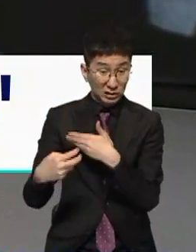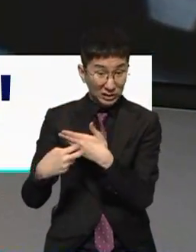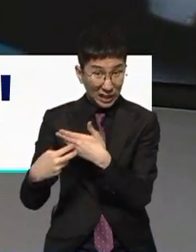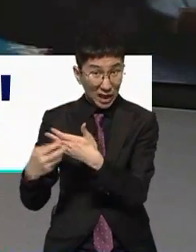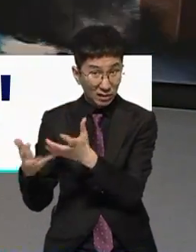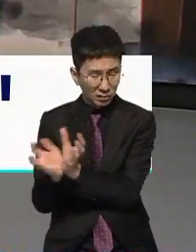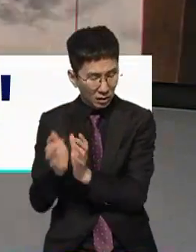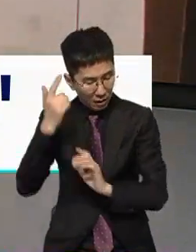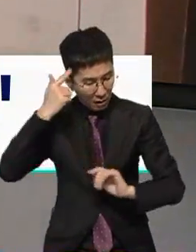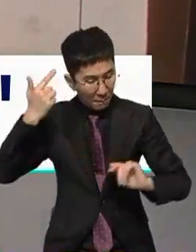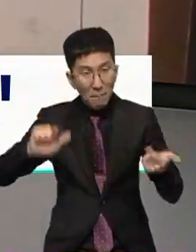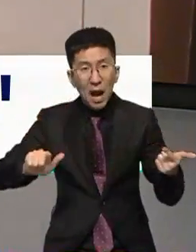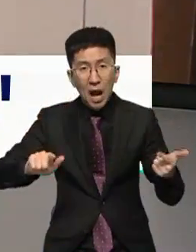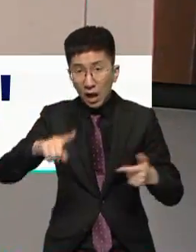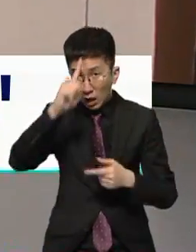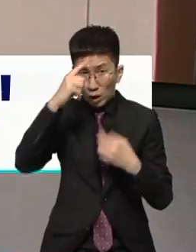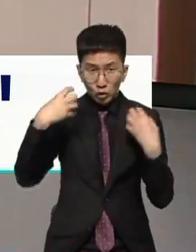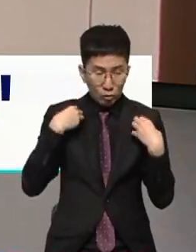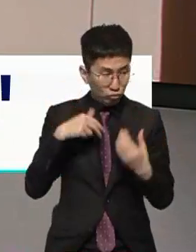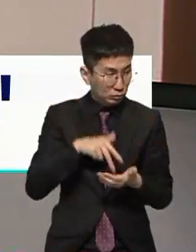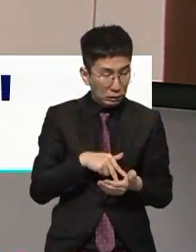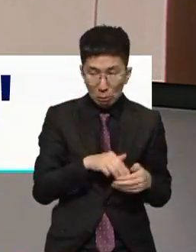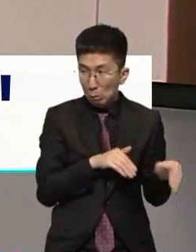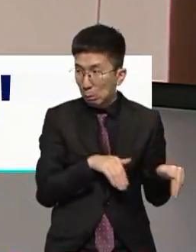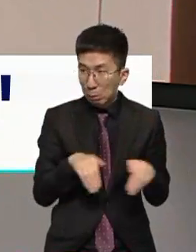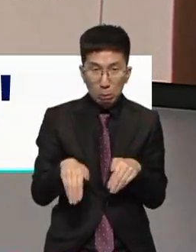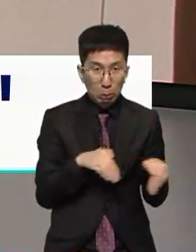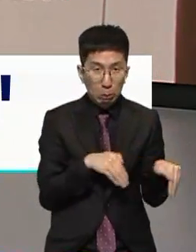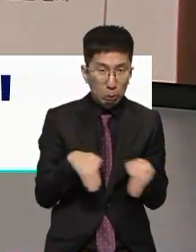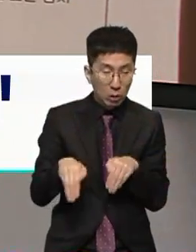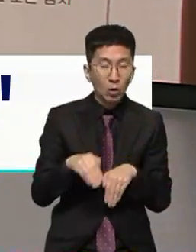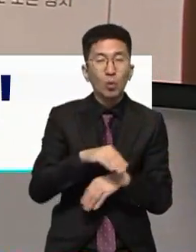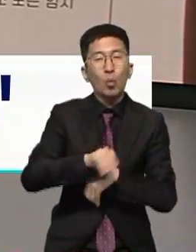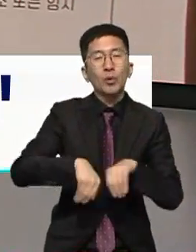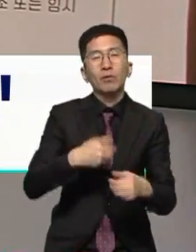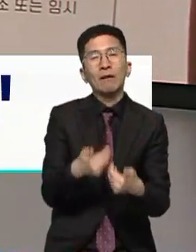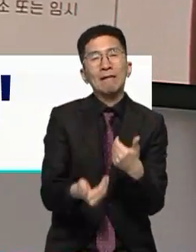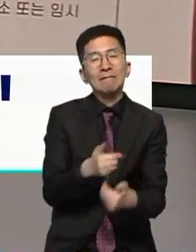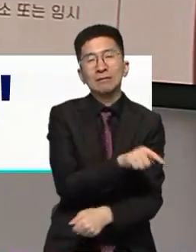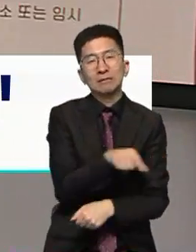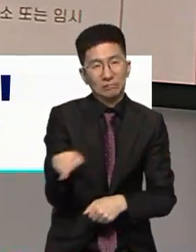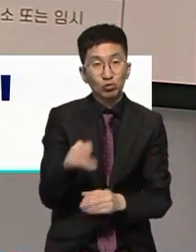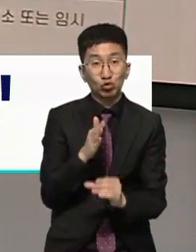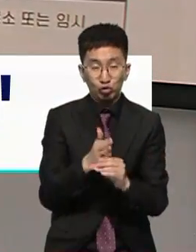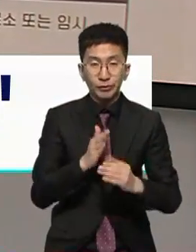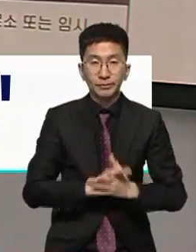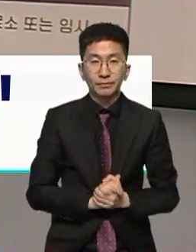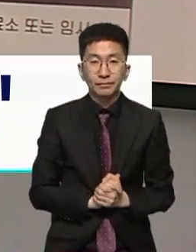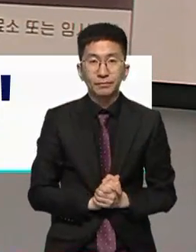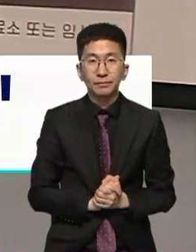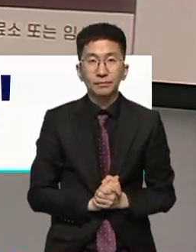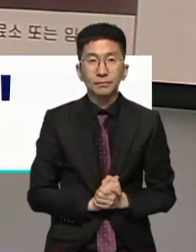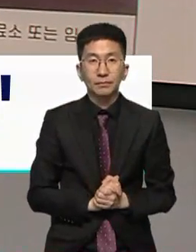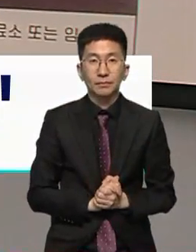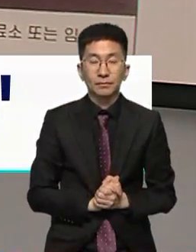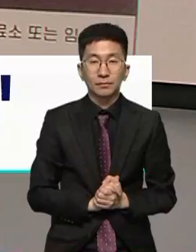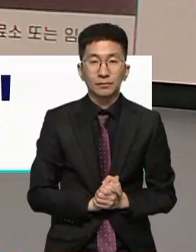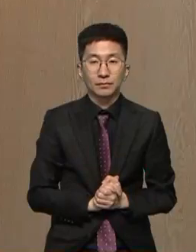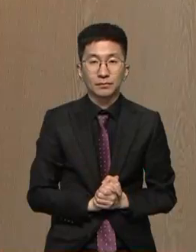단체는 반대하는데 정부가 오락가락하며 너 의료계 내 갈등이 커졌습니다 박수진 기자 입니다